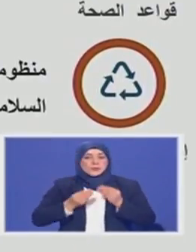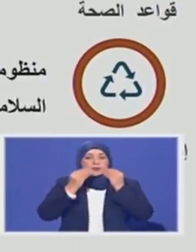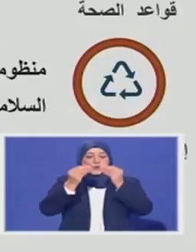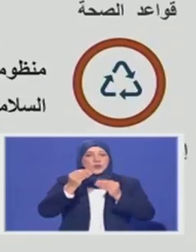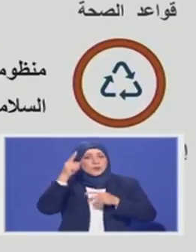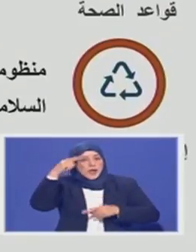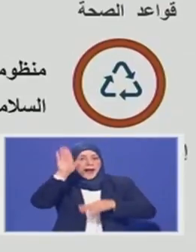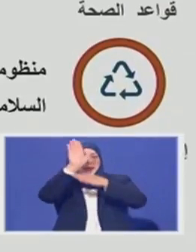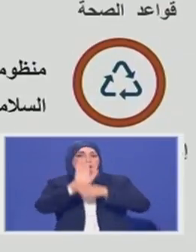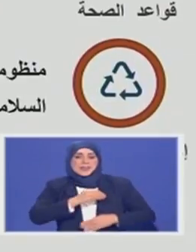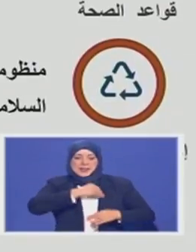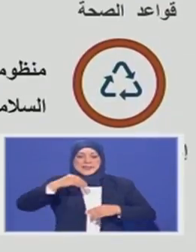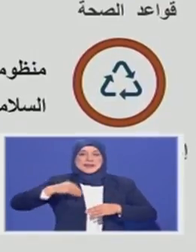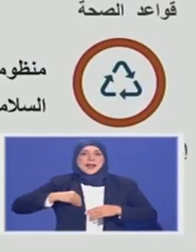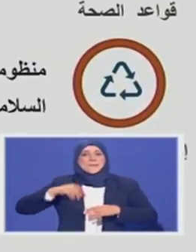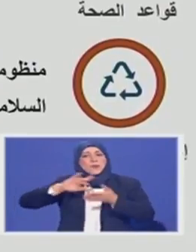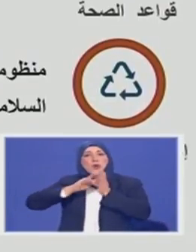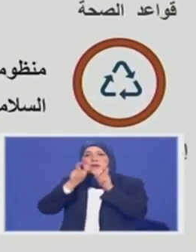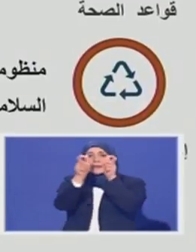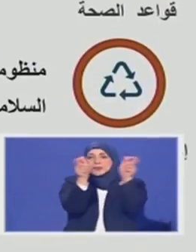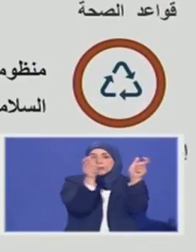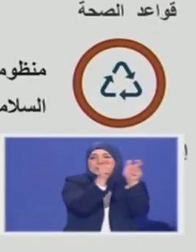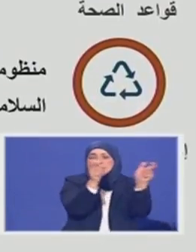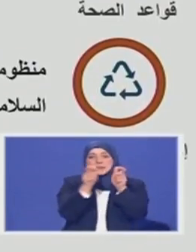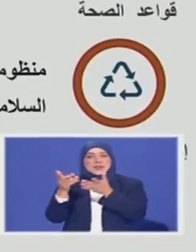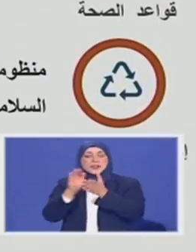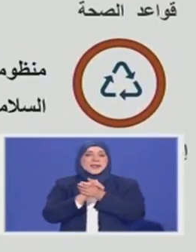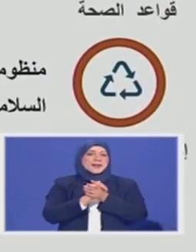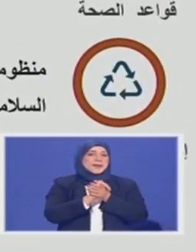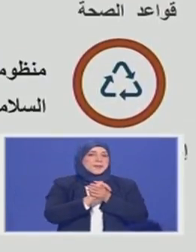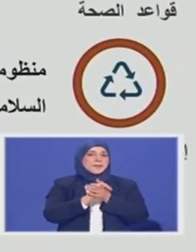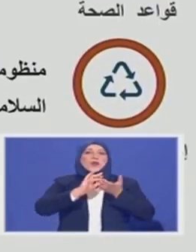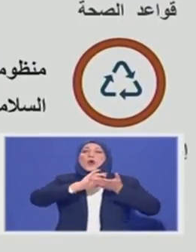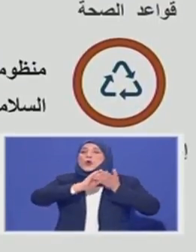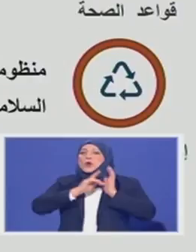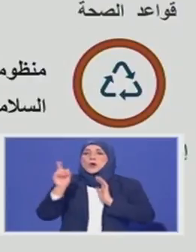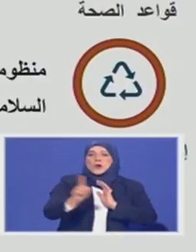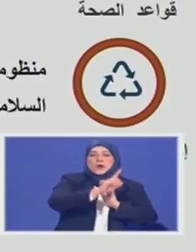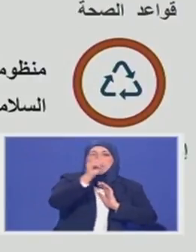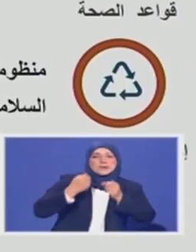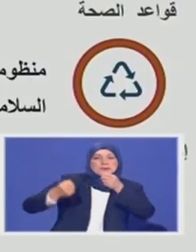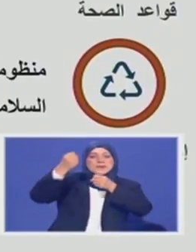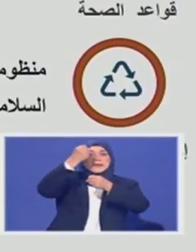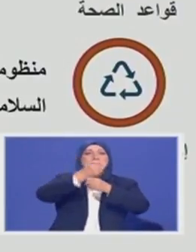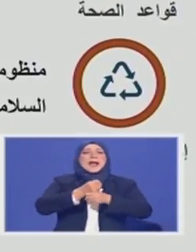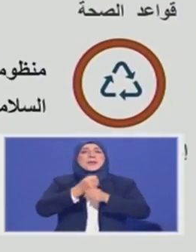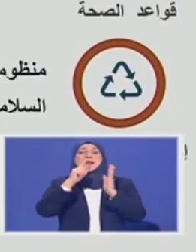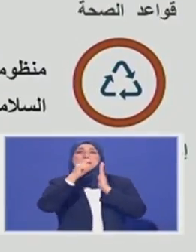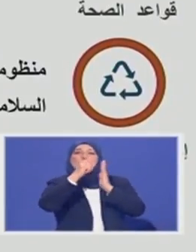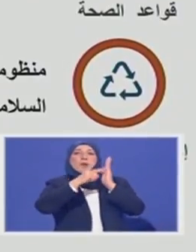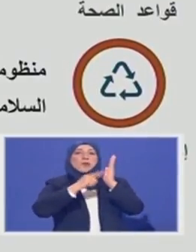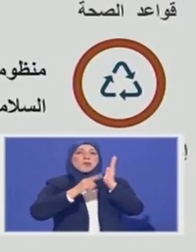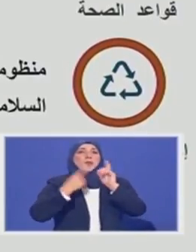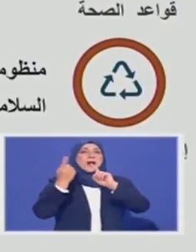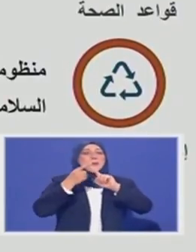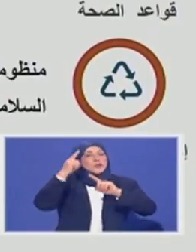شروط سلامة بالنسبة لكل قطاع، كلها خلينا نقول قائمة على المبادئ هذوما، ومن بعد